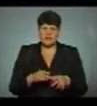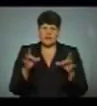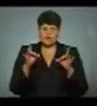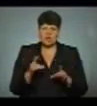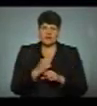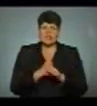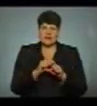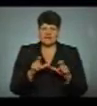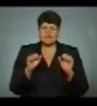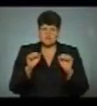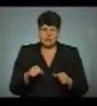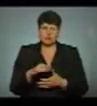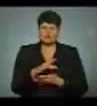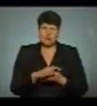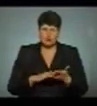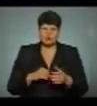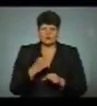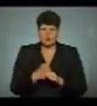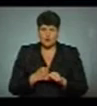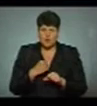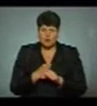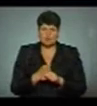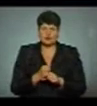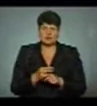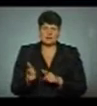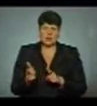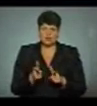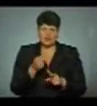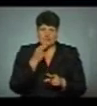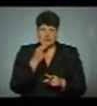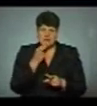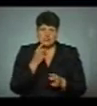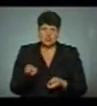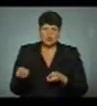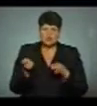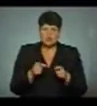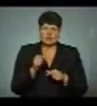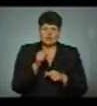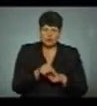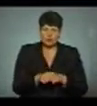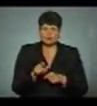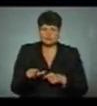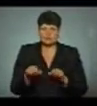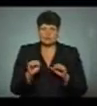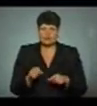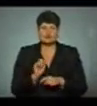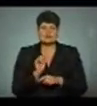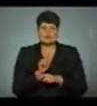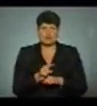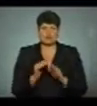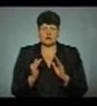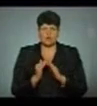кафе зможуть продовжити роботу з приготування їжі, доставку якої громадяни зможуть замовити